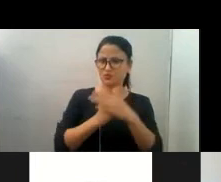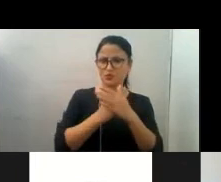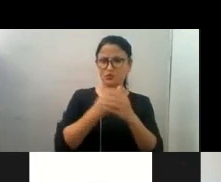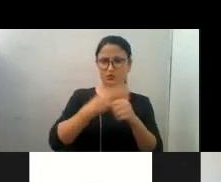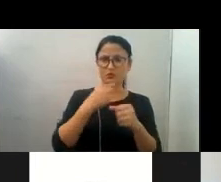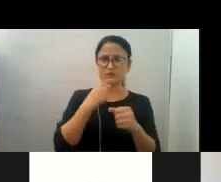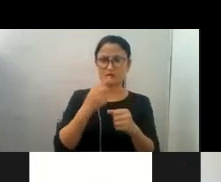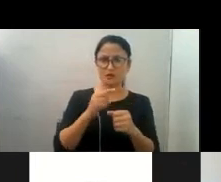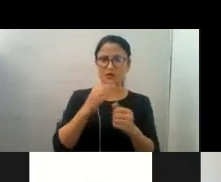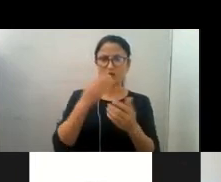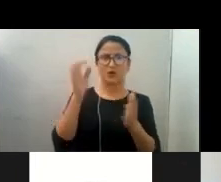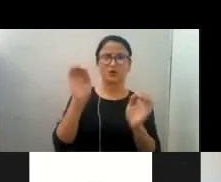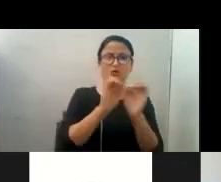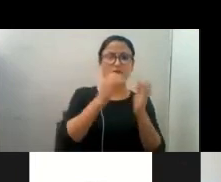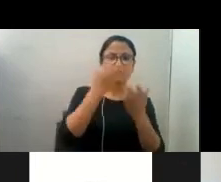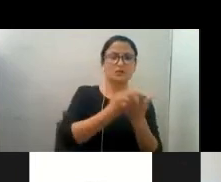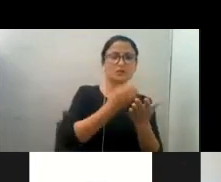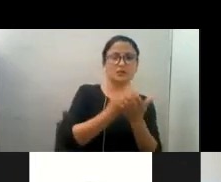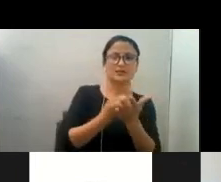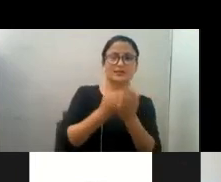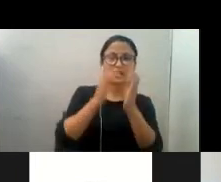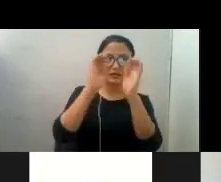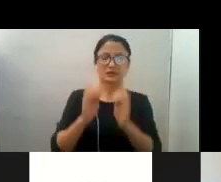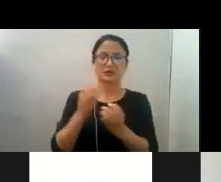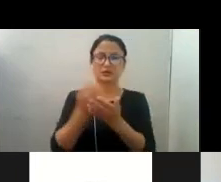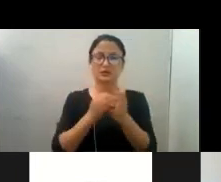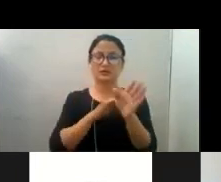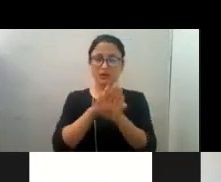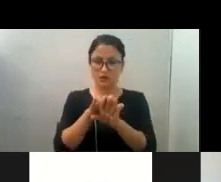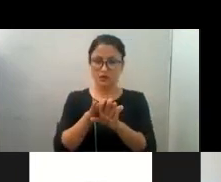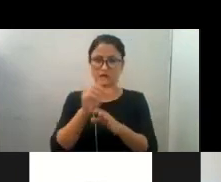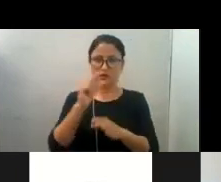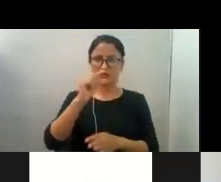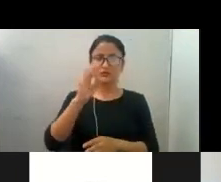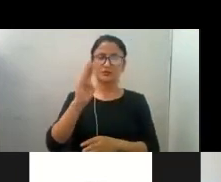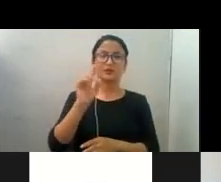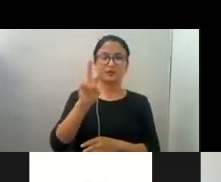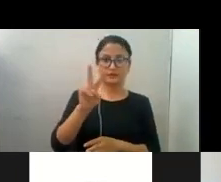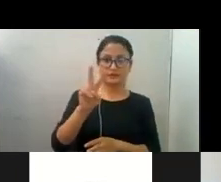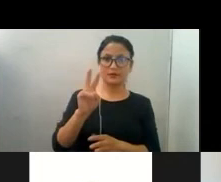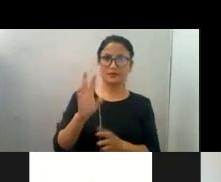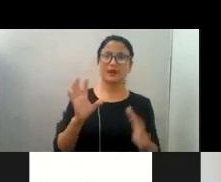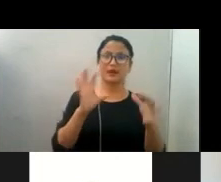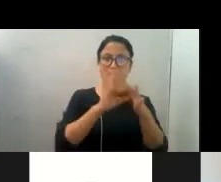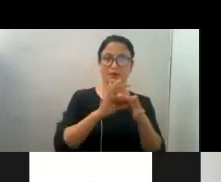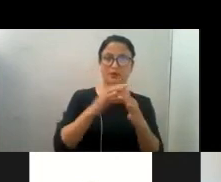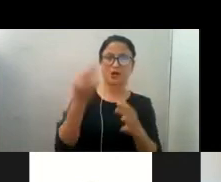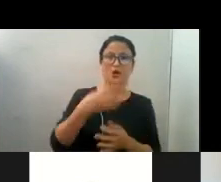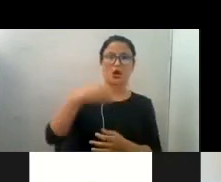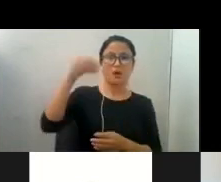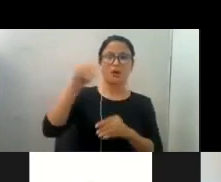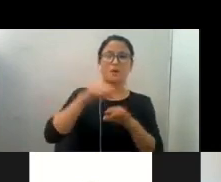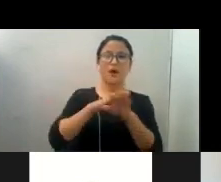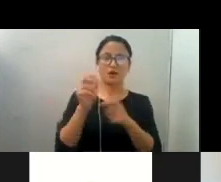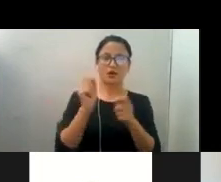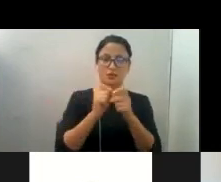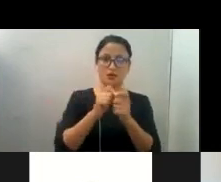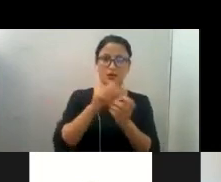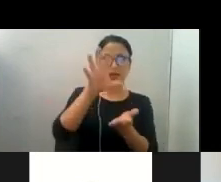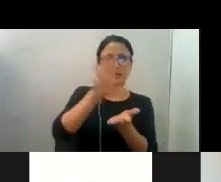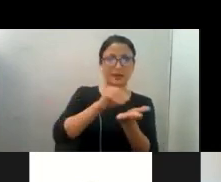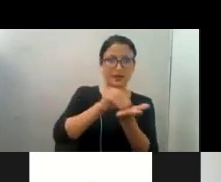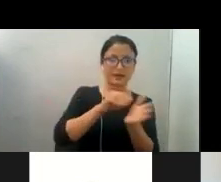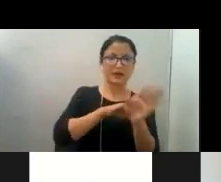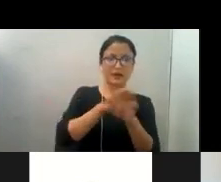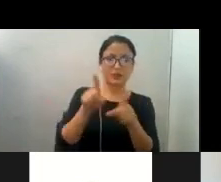स्टेक होल्डर्सहरूलाई चाहिँ यो जिबिबी र सुसाइडसँग लिङ्क भएको एउटा एभिडेन्स नयाँ एभिडेन्सहरू जेनेरेट गर्यो डाटाहरू पनि